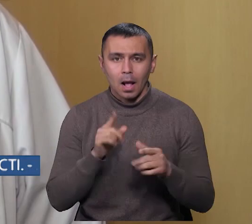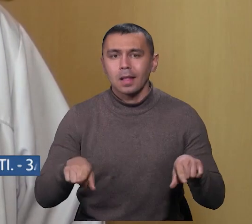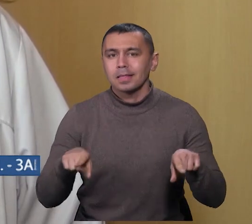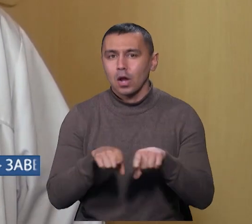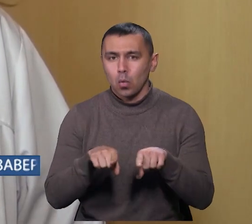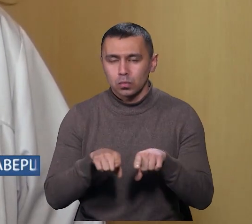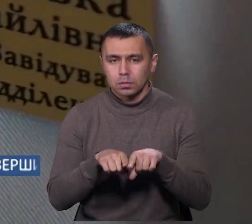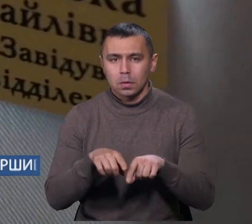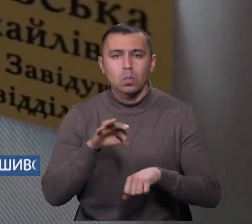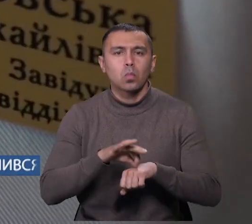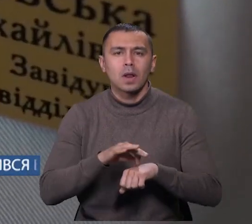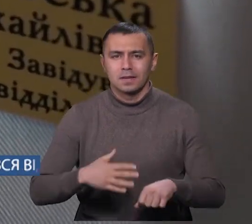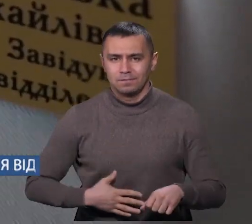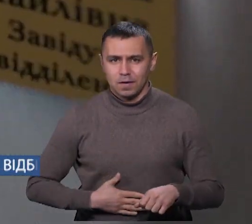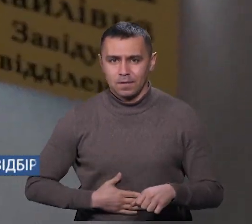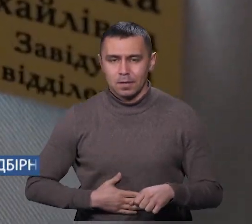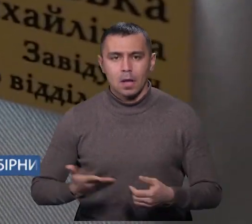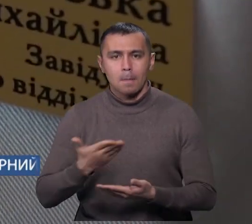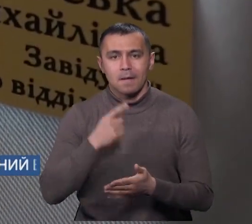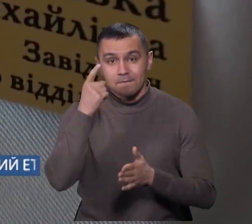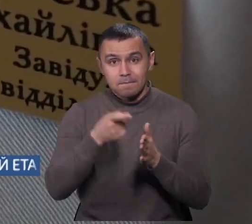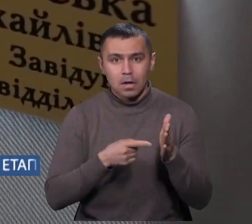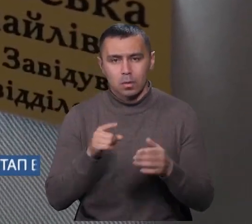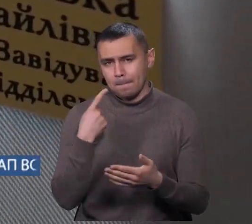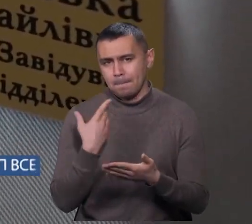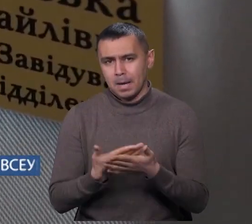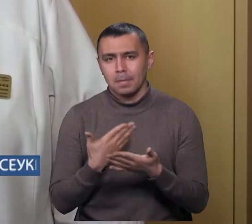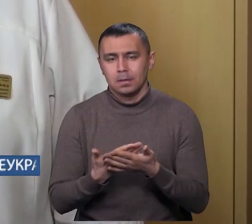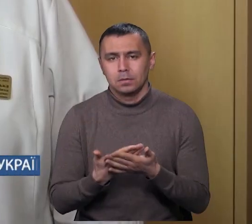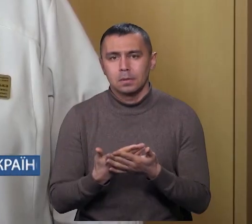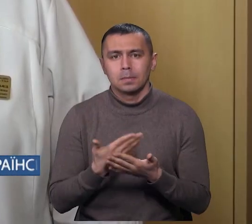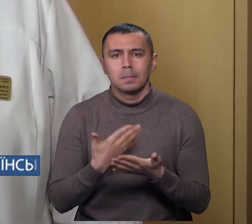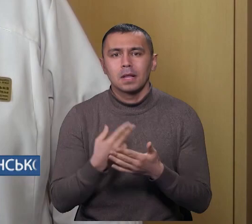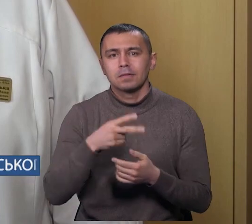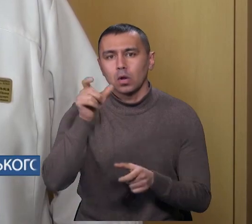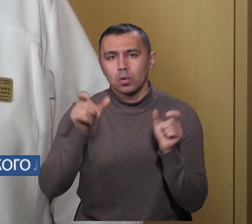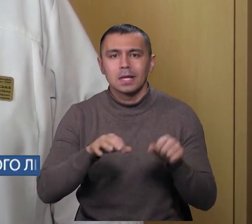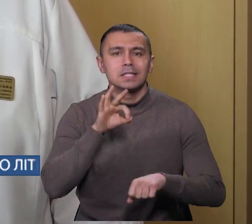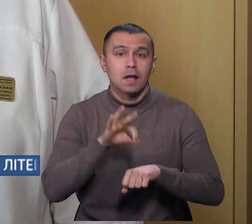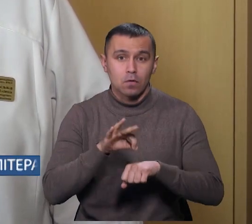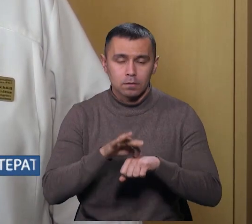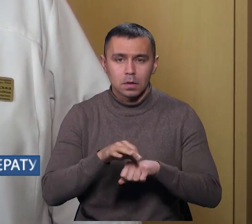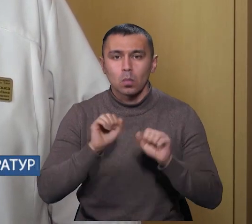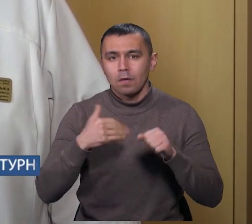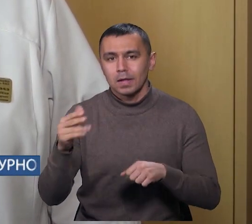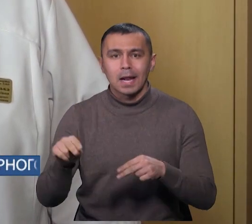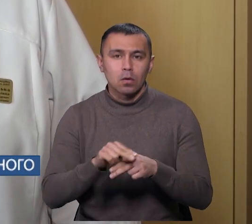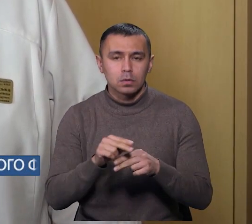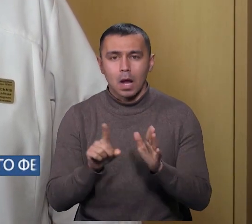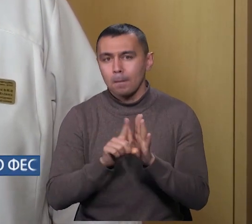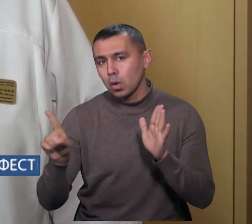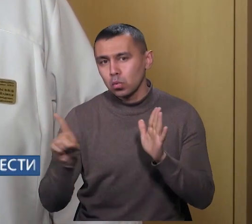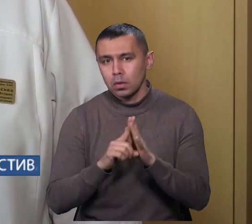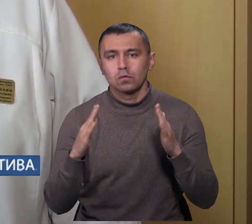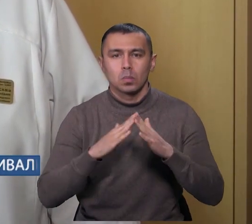також болі в животі. Ми вияснили, що приблизно десь біля 20 людей захворівших, можливо, вони лікуються амбулаторно